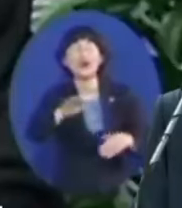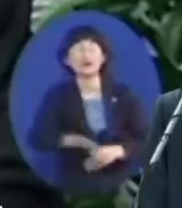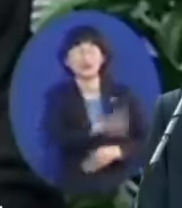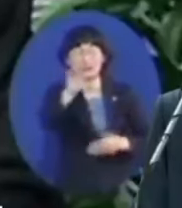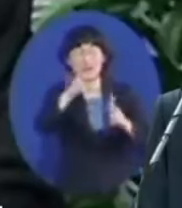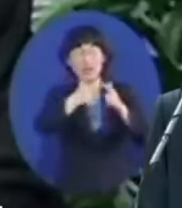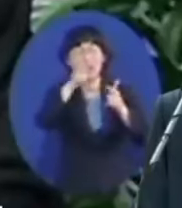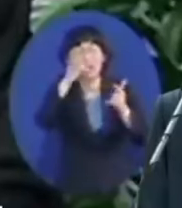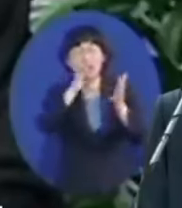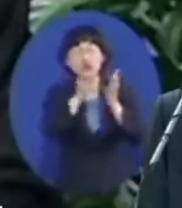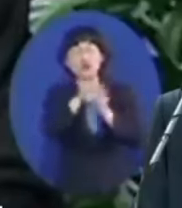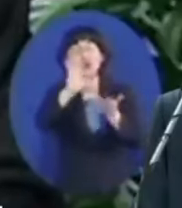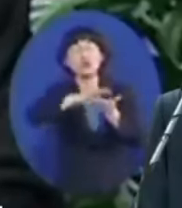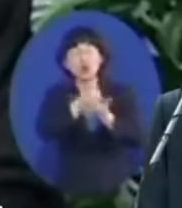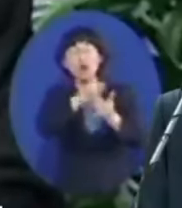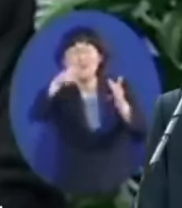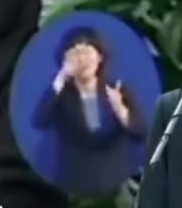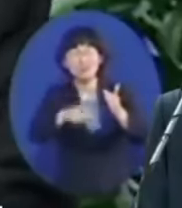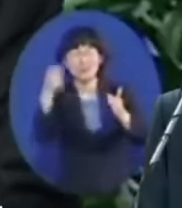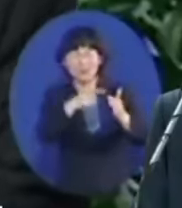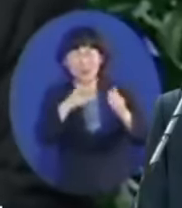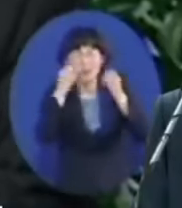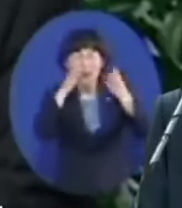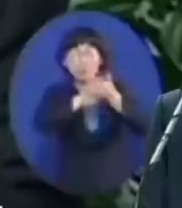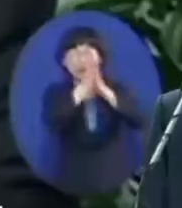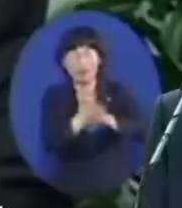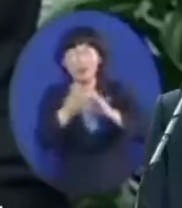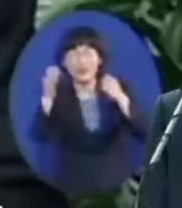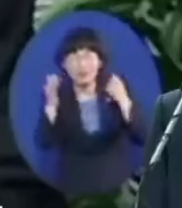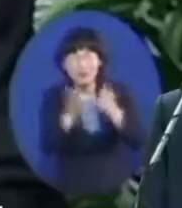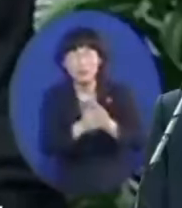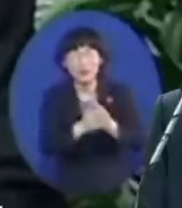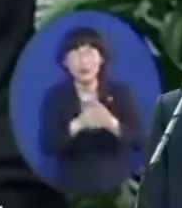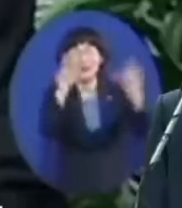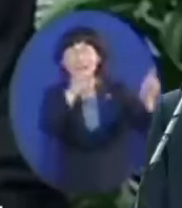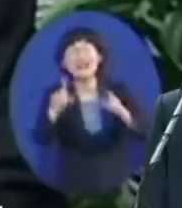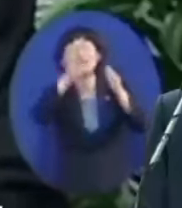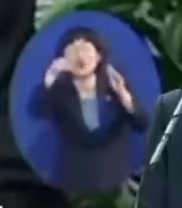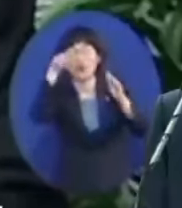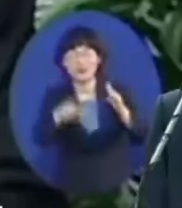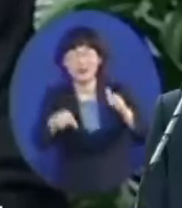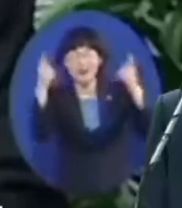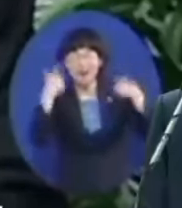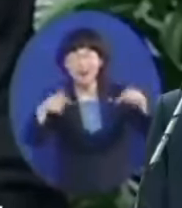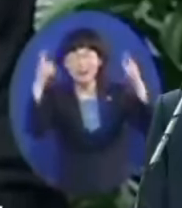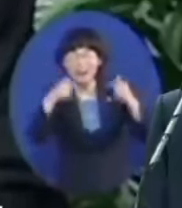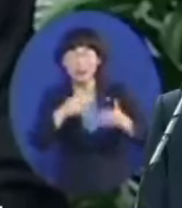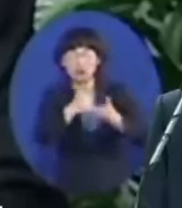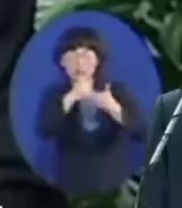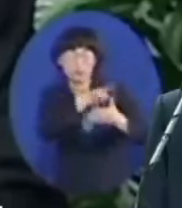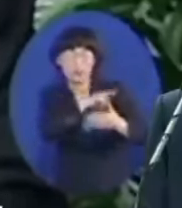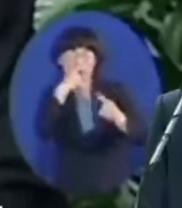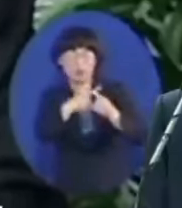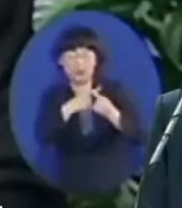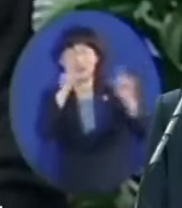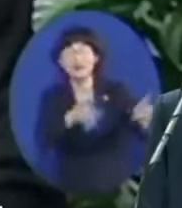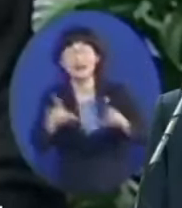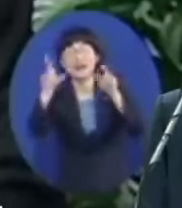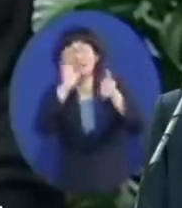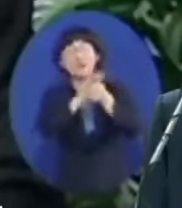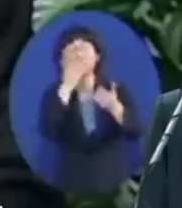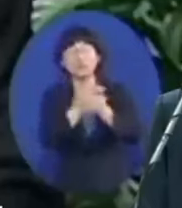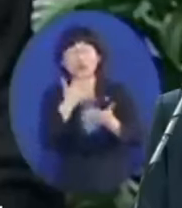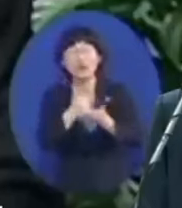그리스도 안에서 거듭나 새 사람이 되었으므로 우리의 삶 속에 안전하시나 주님 제일주의로 살게 도와주시옵소서. 주님만